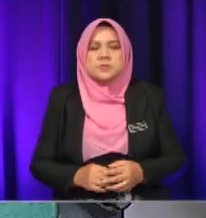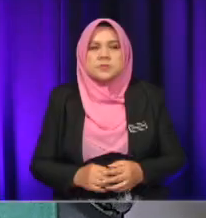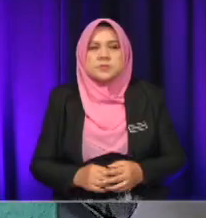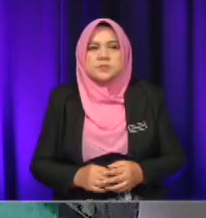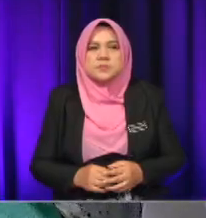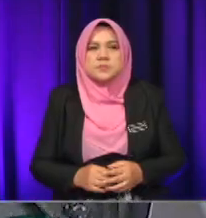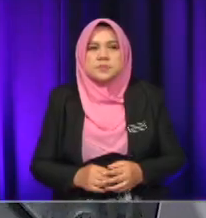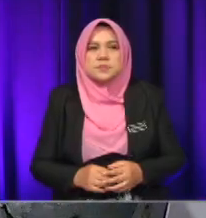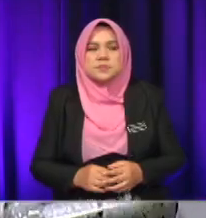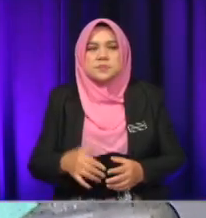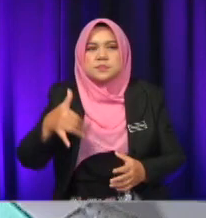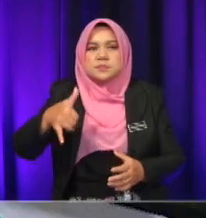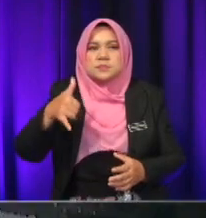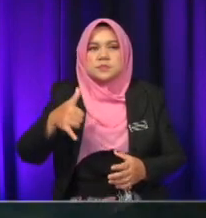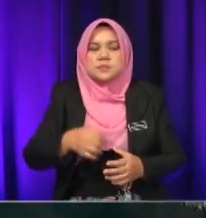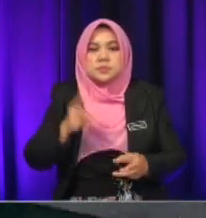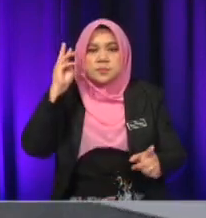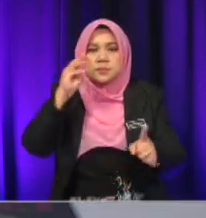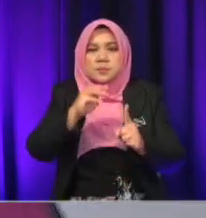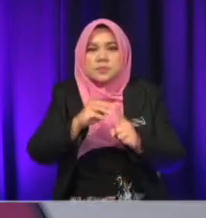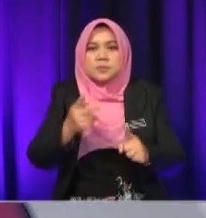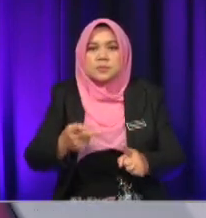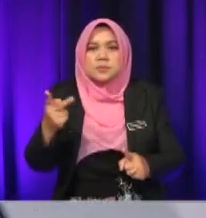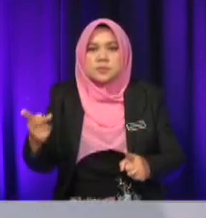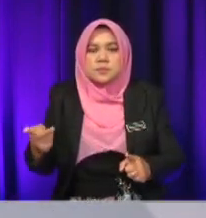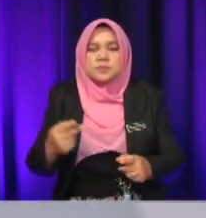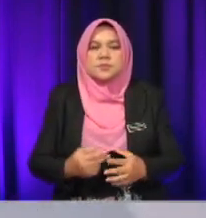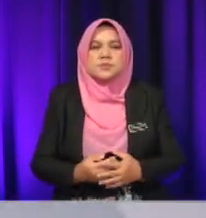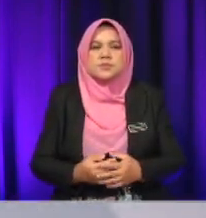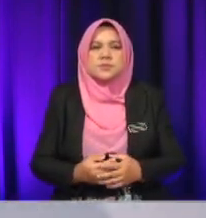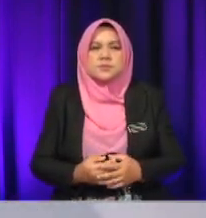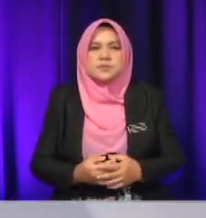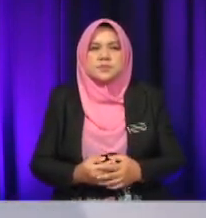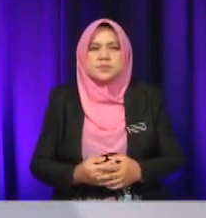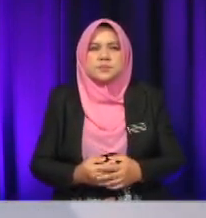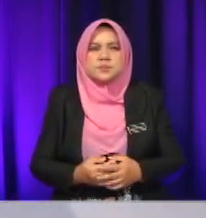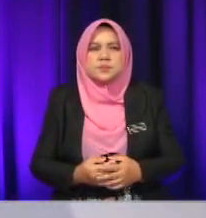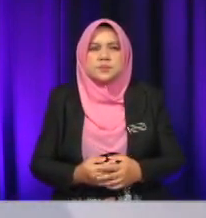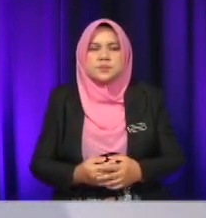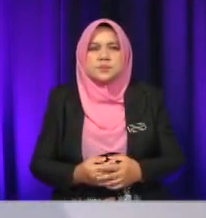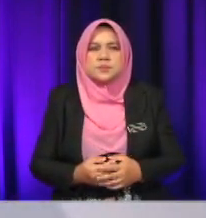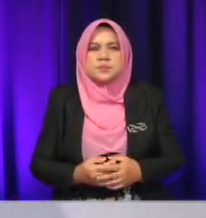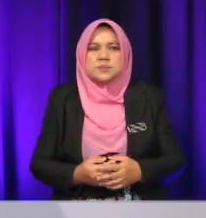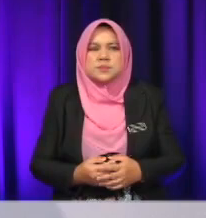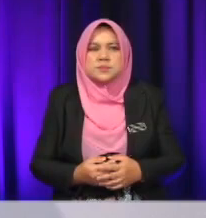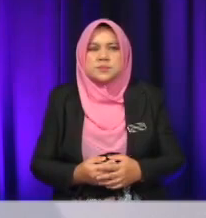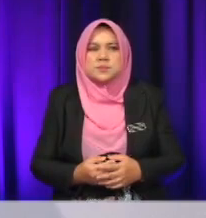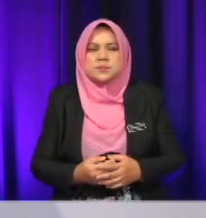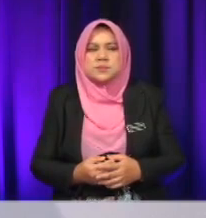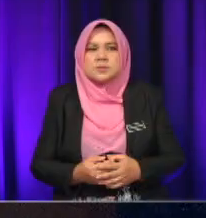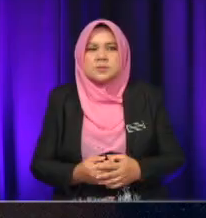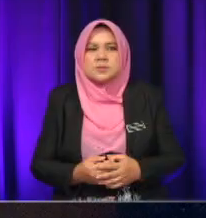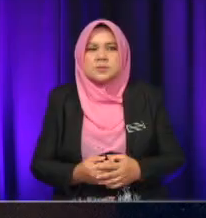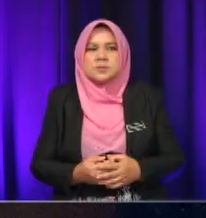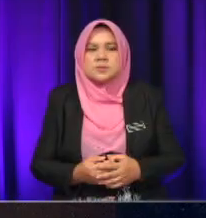sebutkan untuk beg kita tadi ialah matlamat produk cikgu. Mesti kena ada matlamat. Ya, matlamat mesti ada